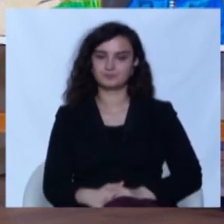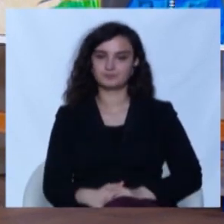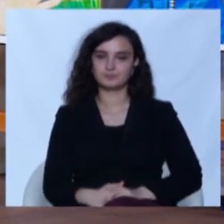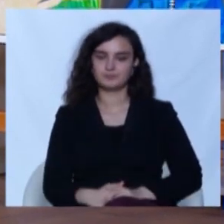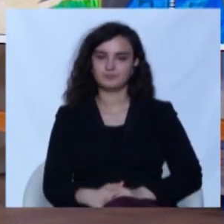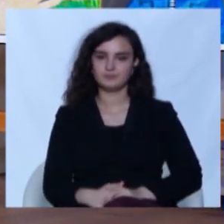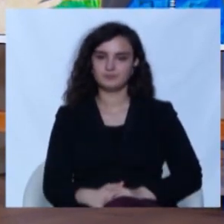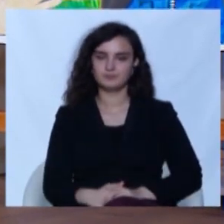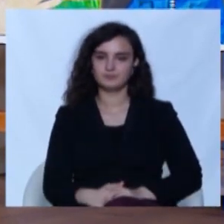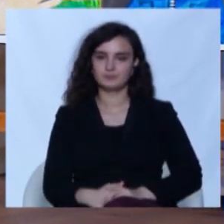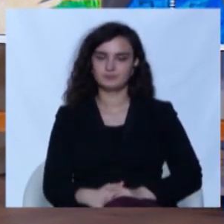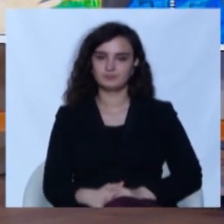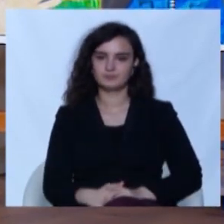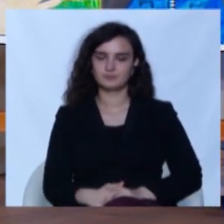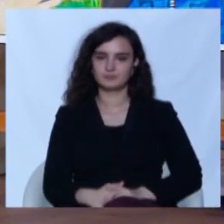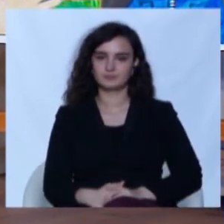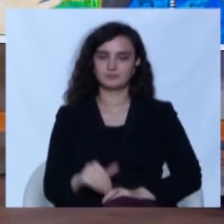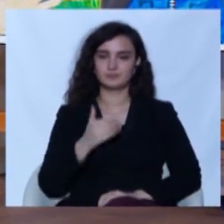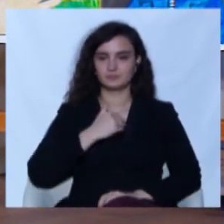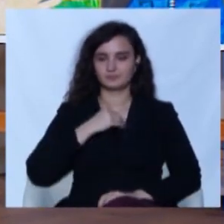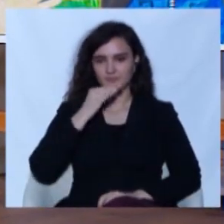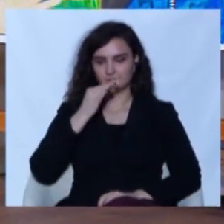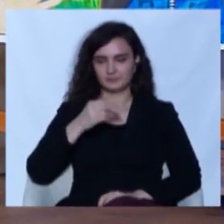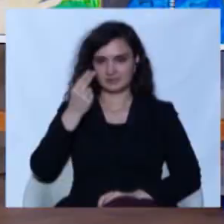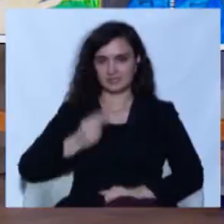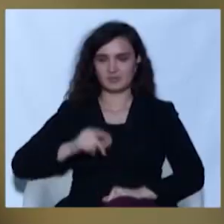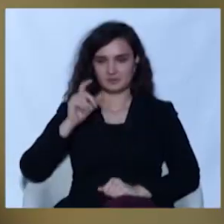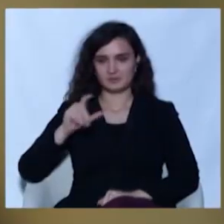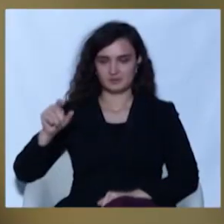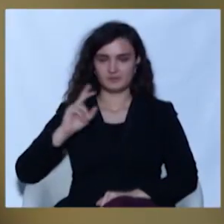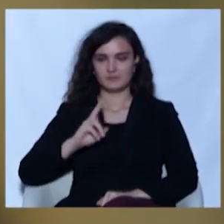Эха, мы даро китхрат, хату ра бером лебит